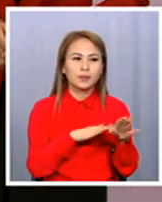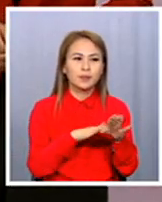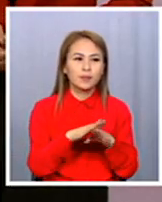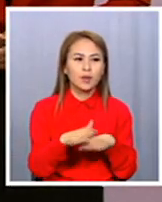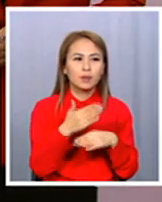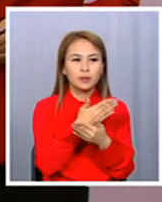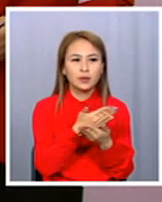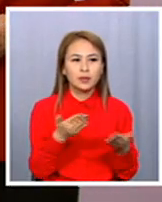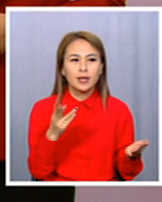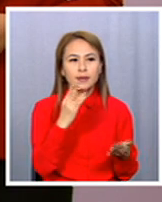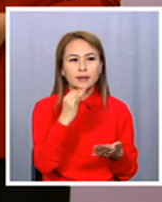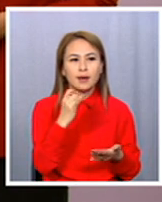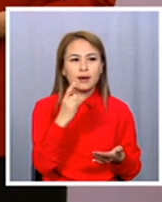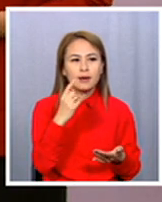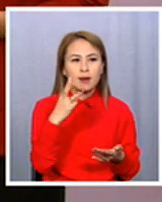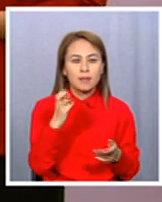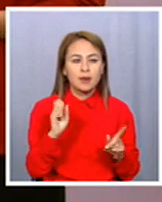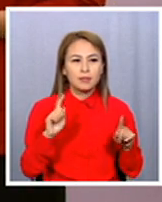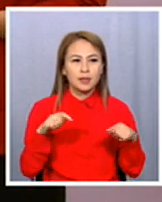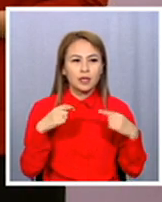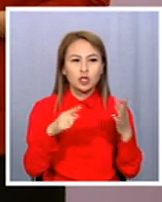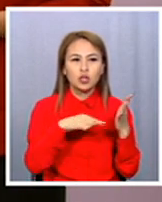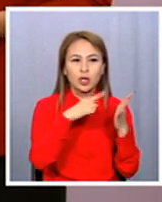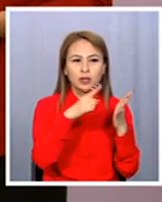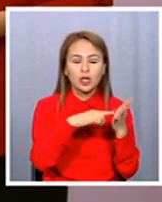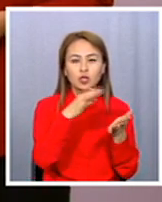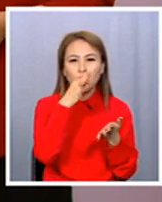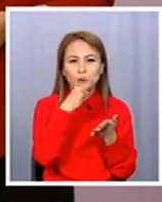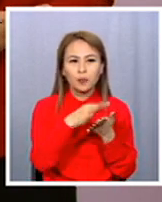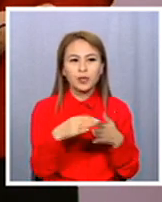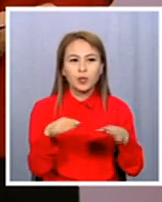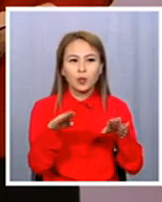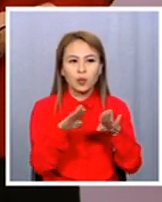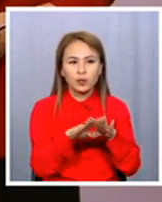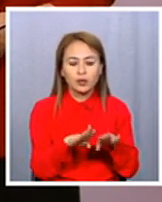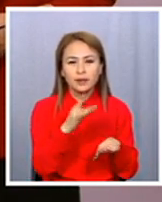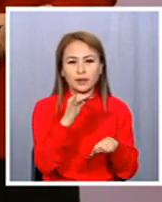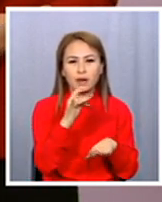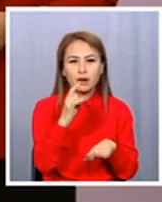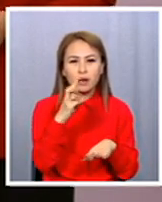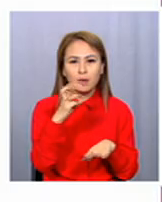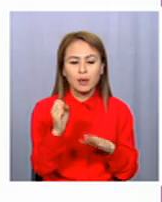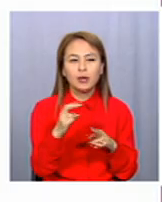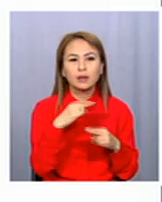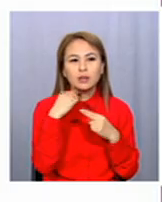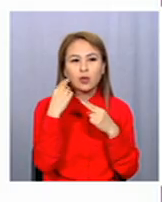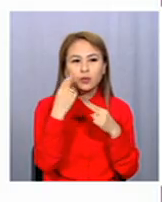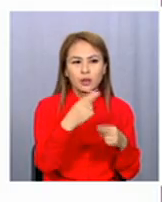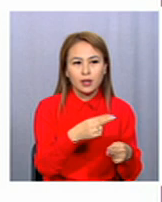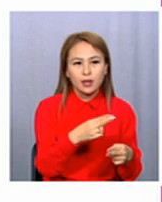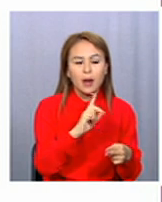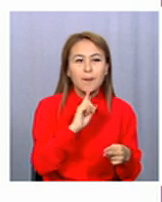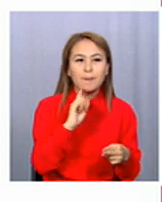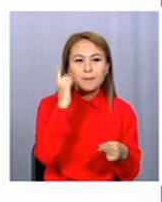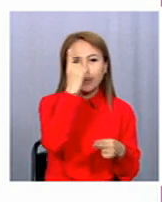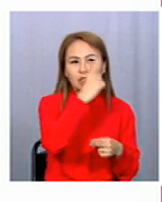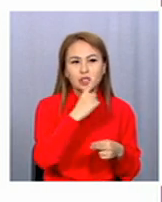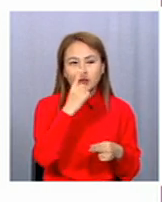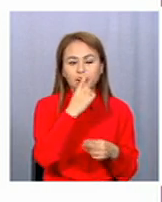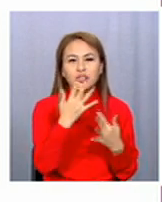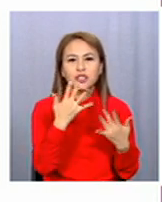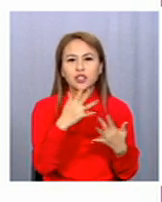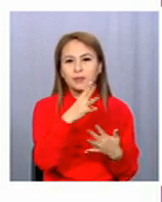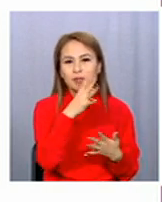мұнда диаграмма берілген. Сұрақтарға жауап бере отырып, диаграммаға назар аударайық. Бір жылдан неше мезгіл